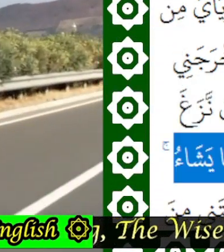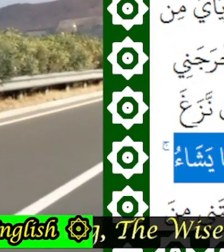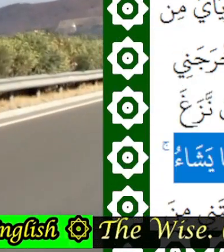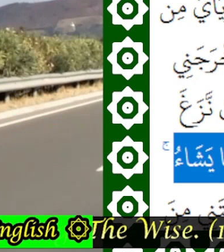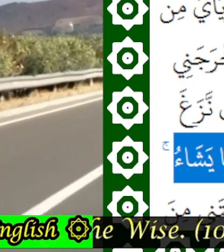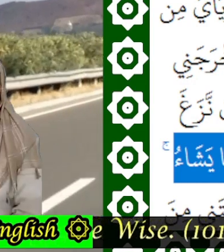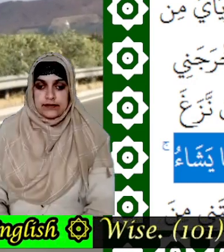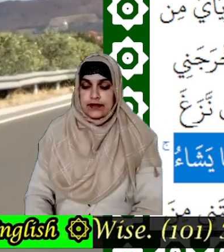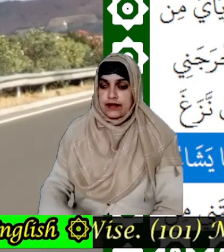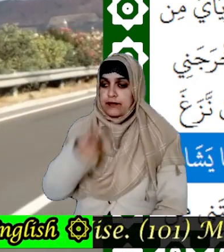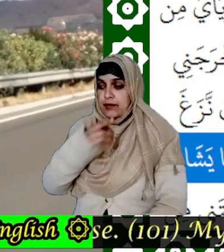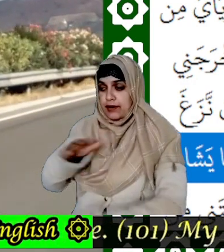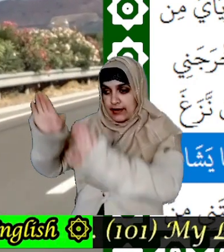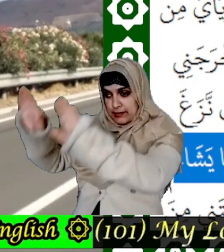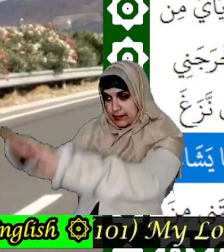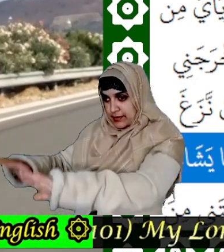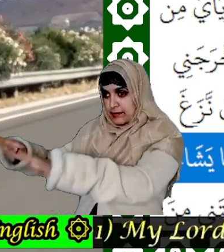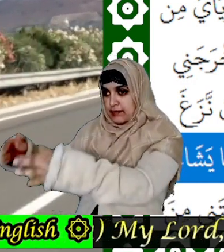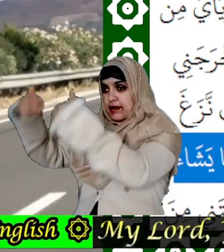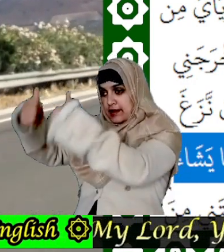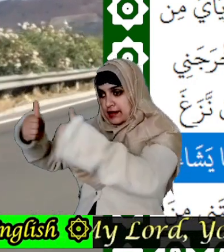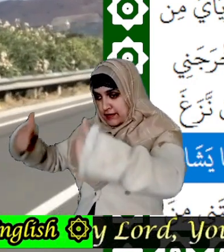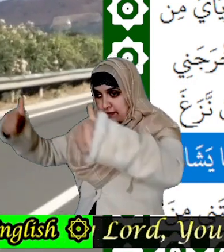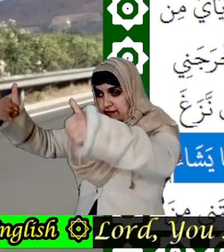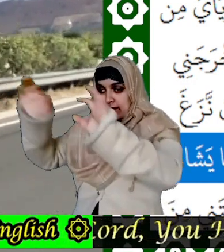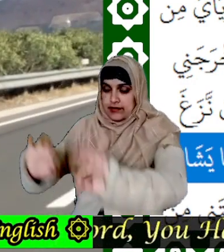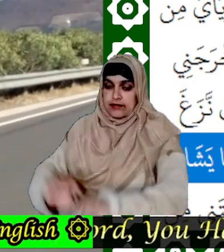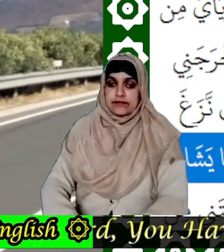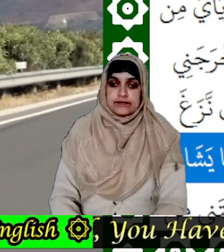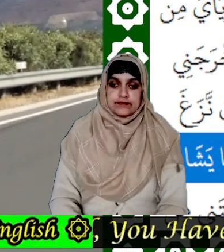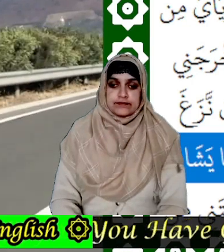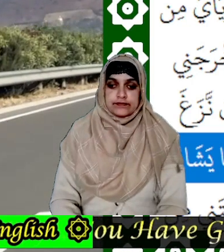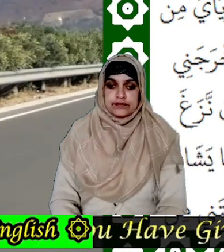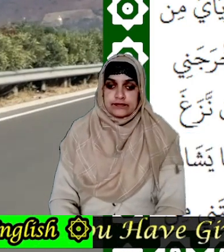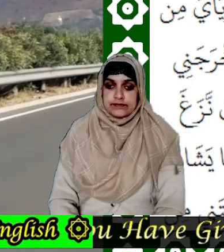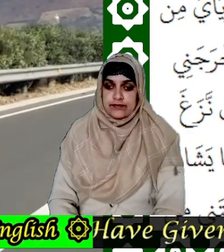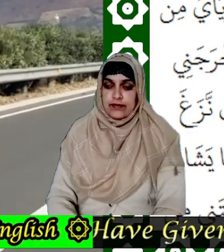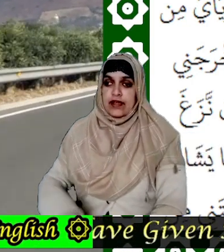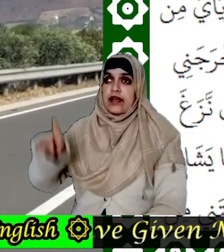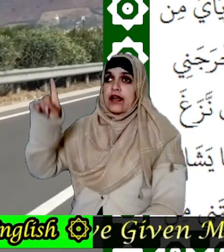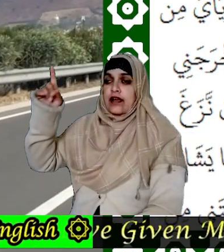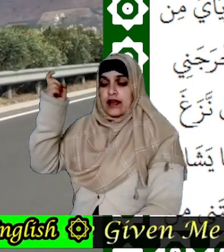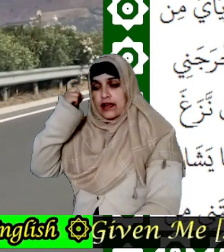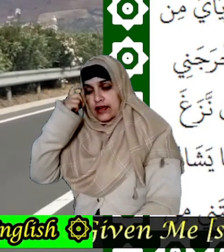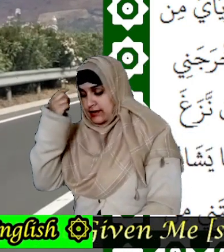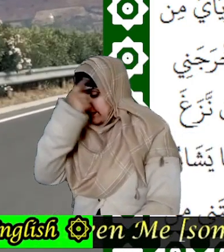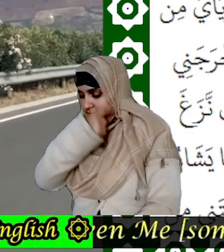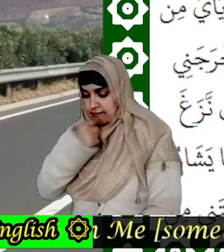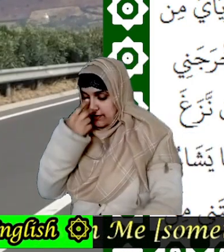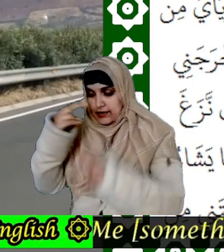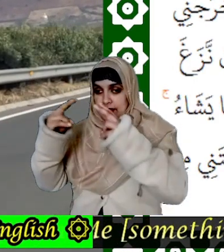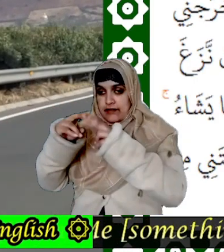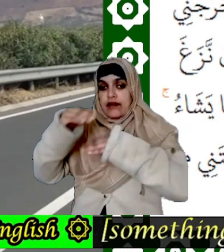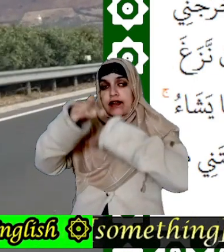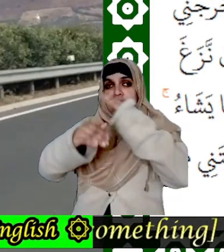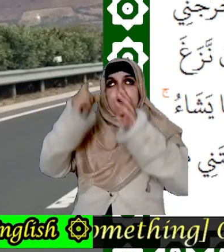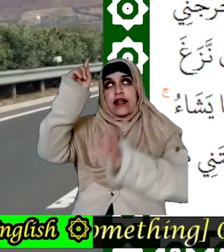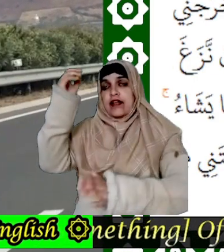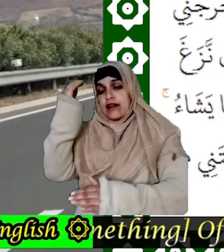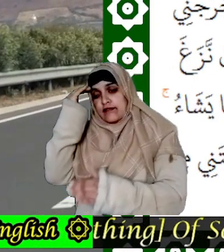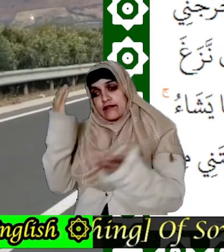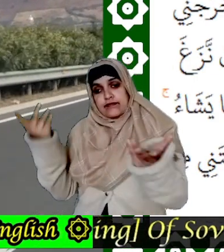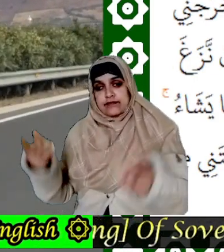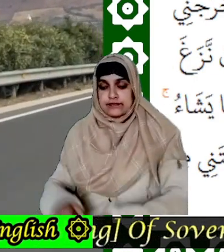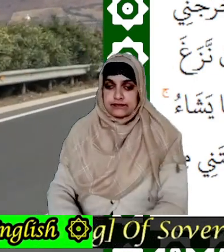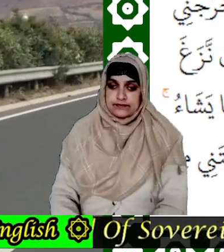قبل ليس نابلين كي يهد إن ربي لطيف لما يشاء وانفر ابطلا إذا أراد